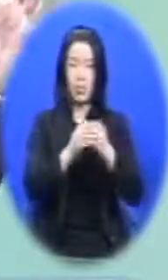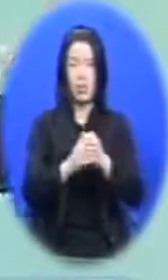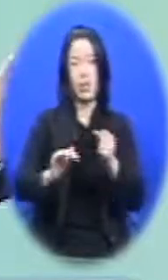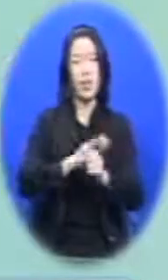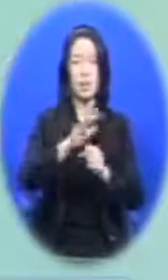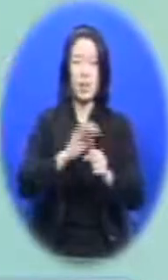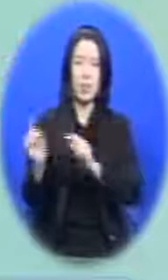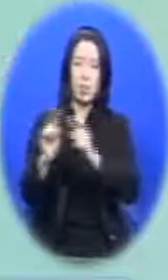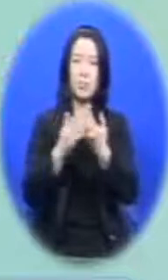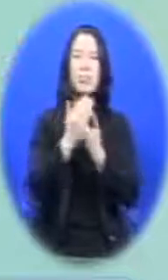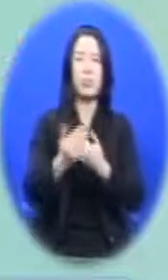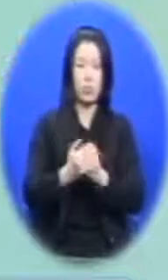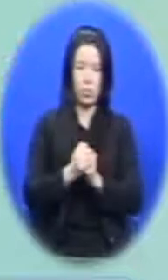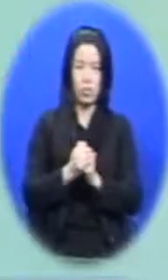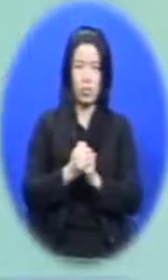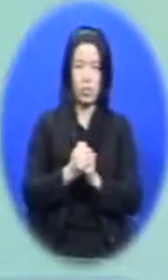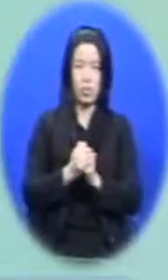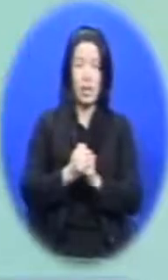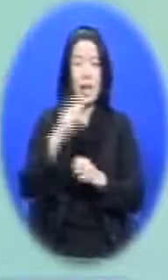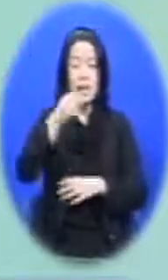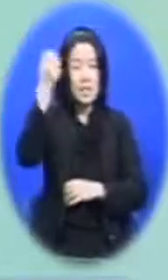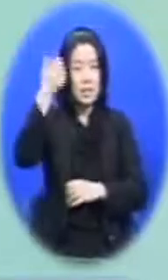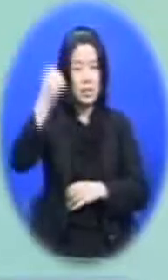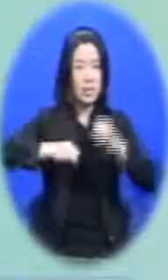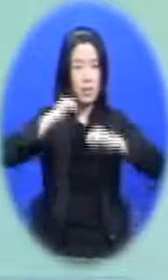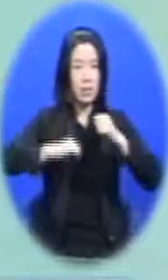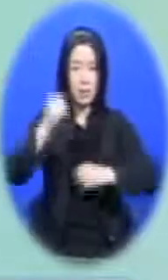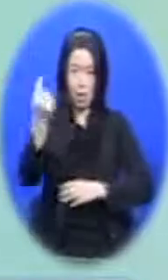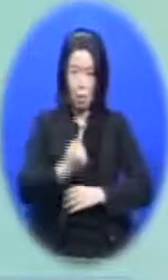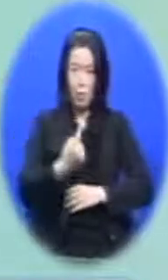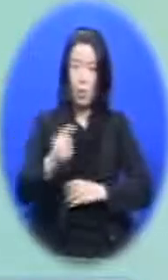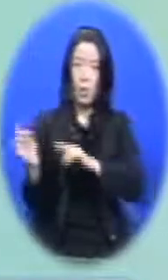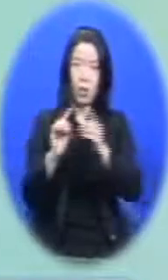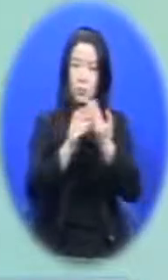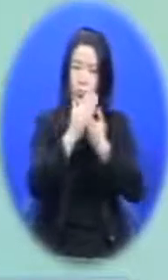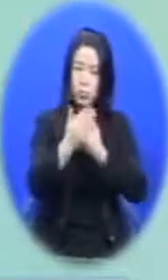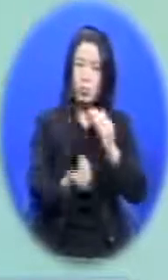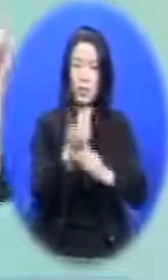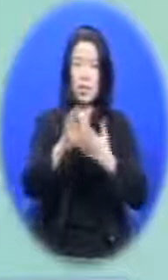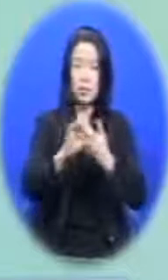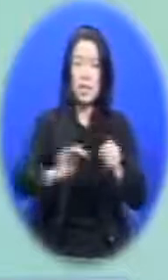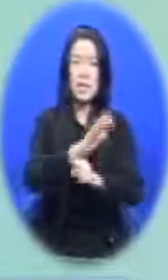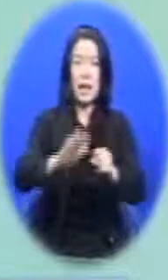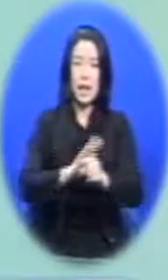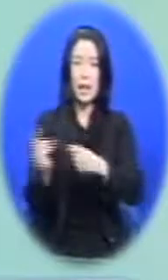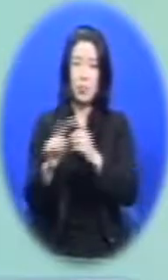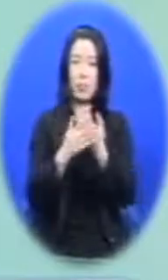사랑이 부흥인 거예요. 성령의 역사가 임하고 부흥이 일어나면 사랑의 부흥이 함께